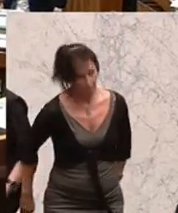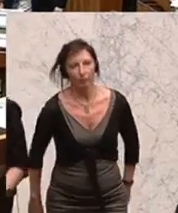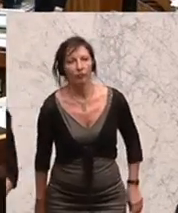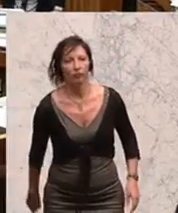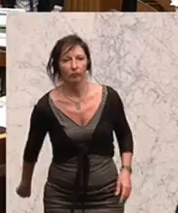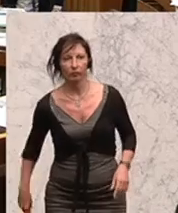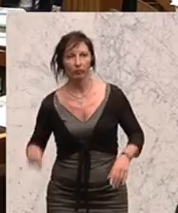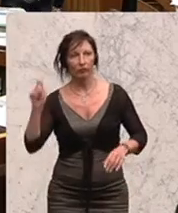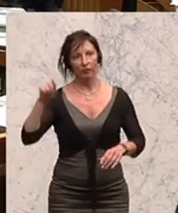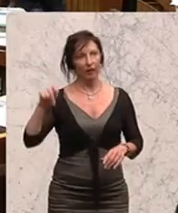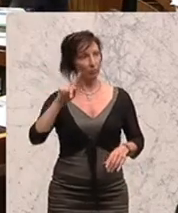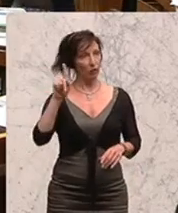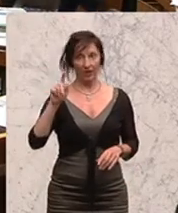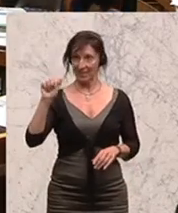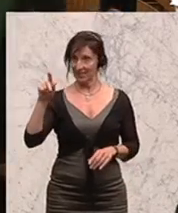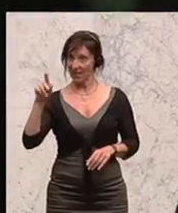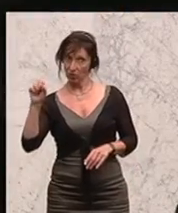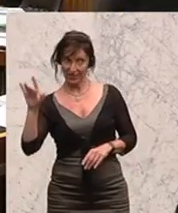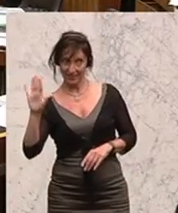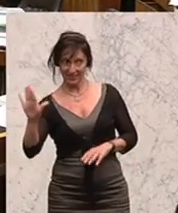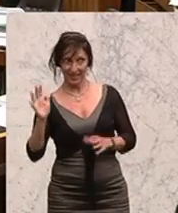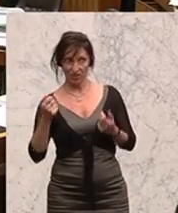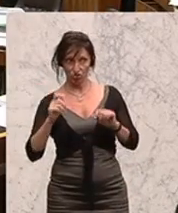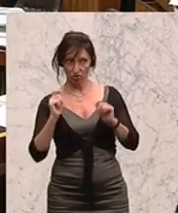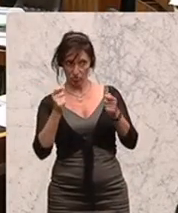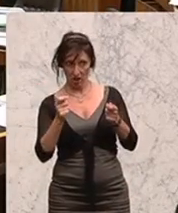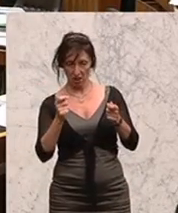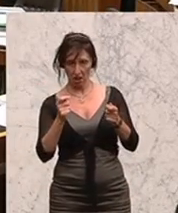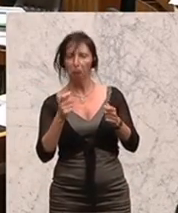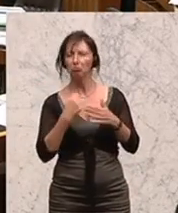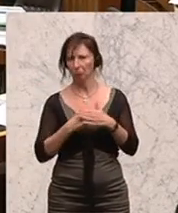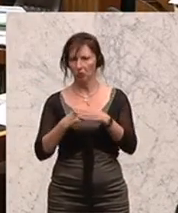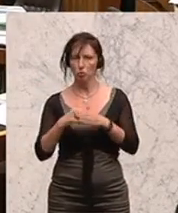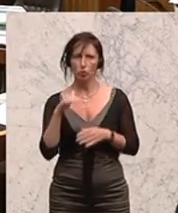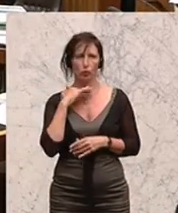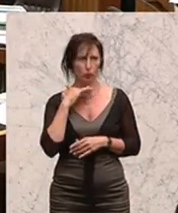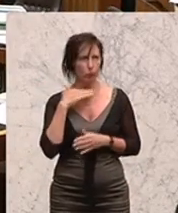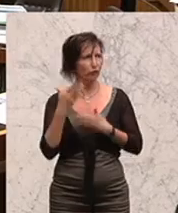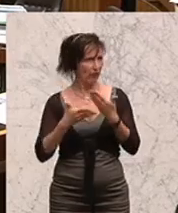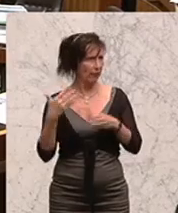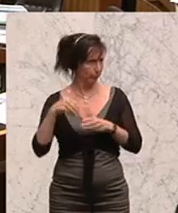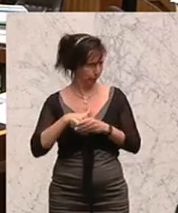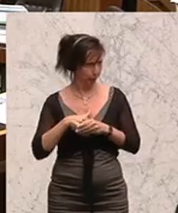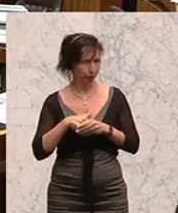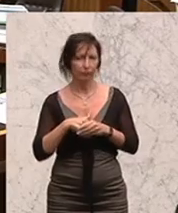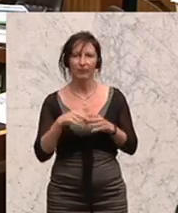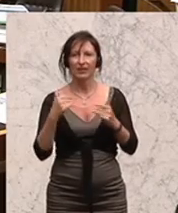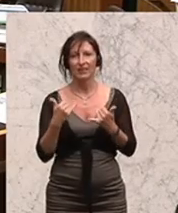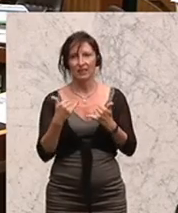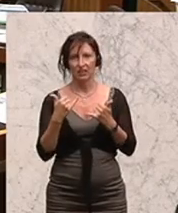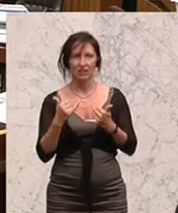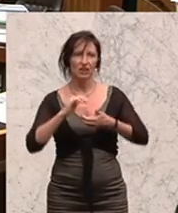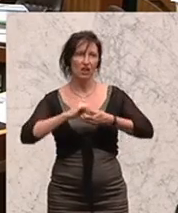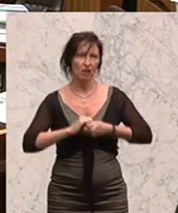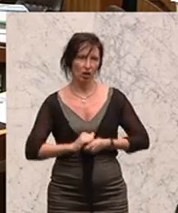Der vom Herrn Abgeordneten Zakostelski eingebrachte Entschließungsantrag ist ausreichend unterstützt, steht mit in Verhandlung. Ich hätte eine Bitte an